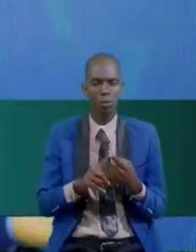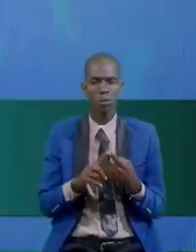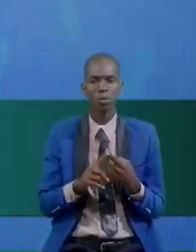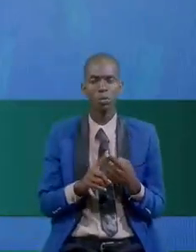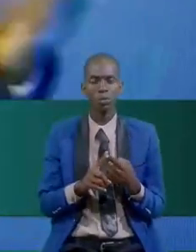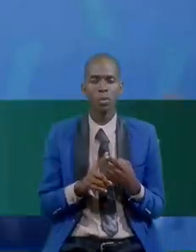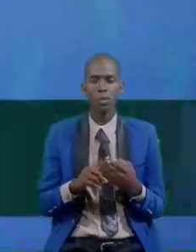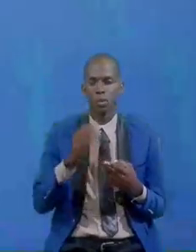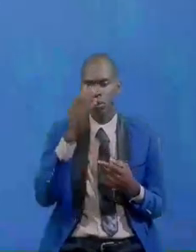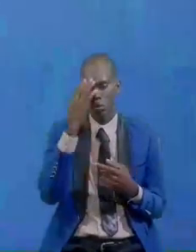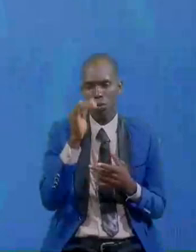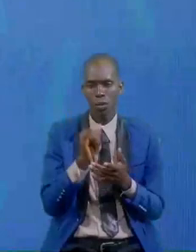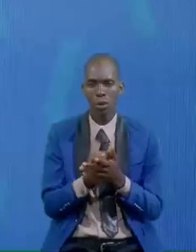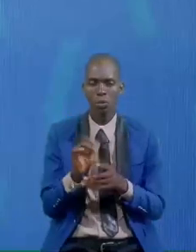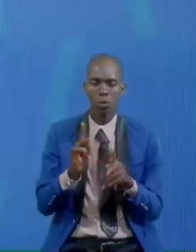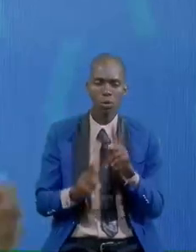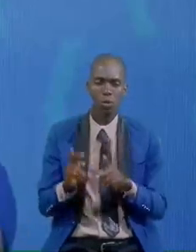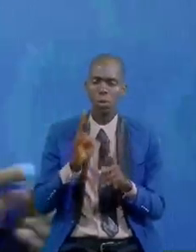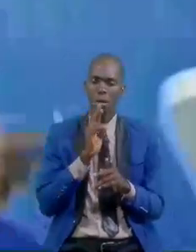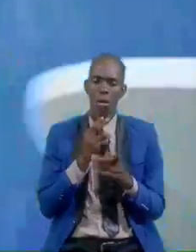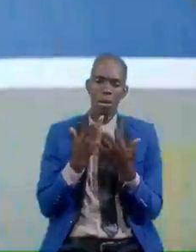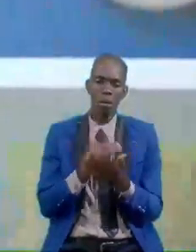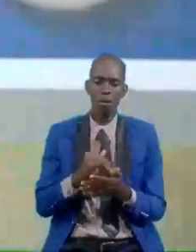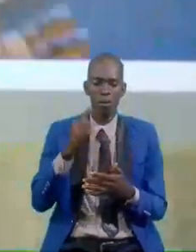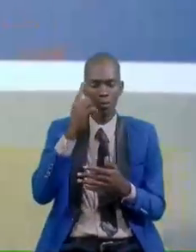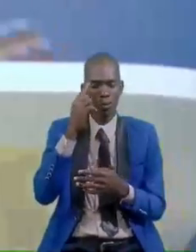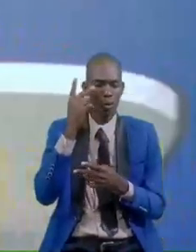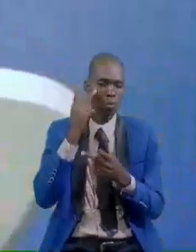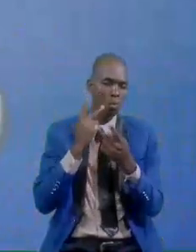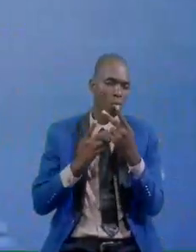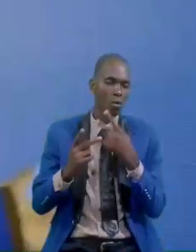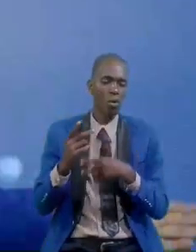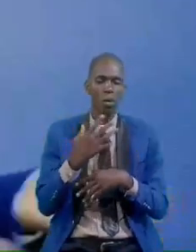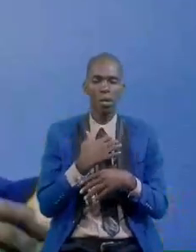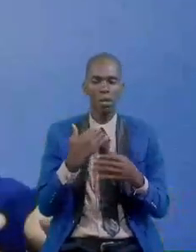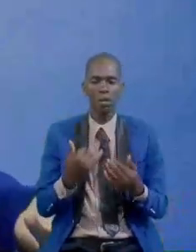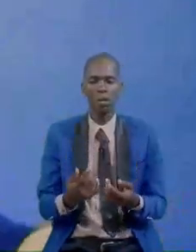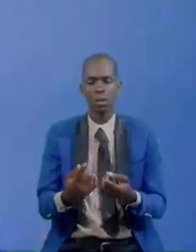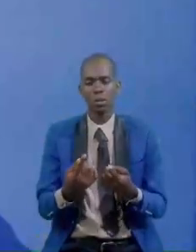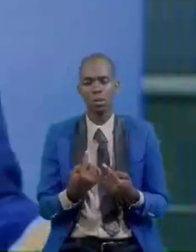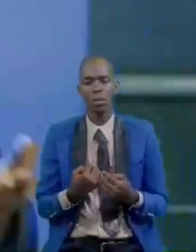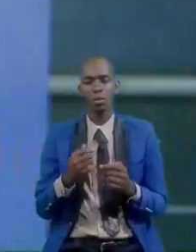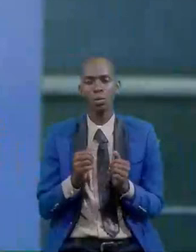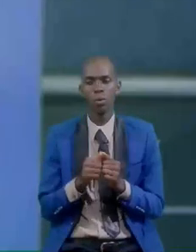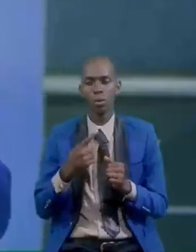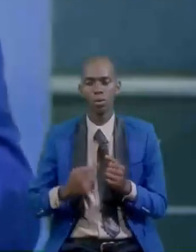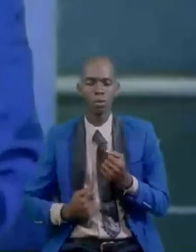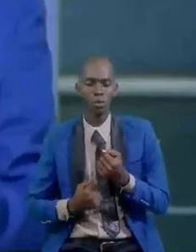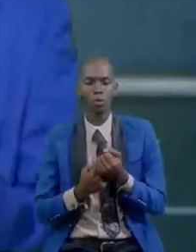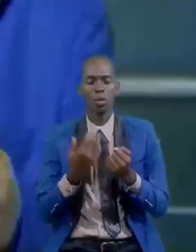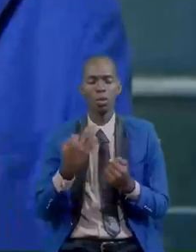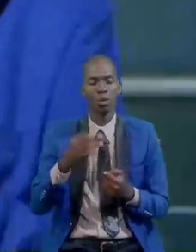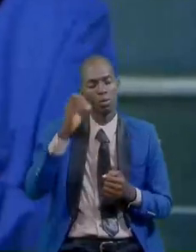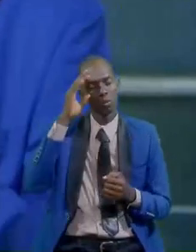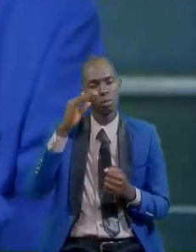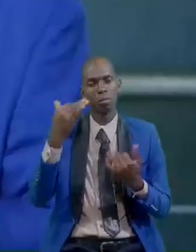pour réussir. Et il sait que les gens attendent la prophétie. Alors il vient. Et avec le gris-gris là, il dit, oh,